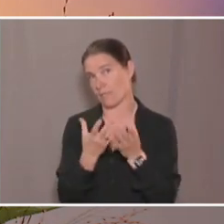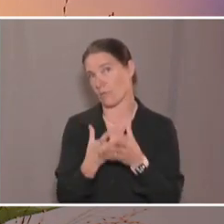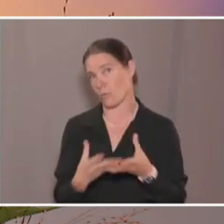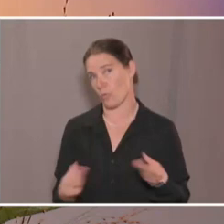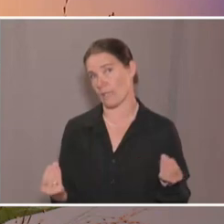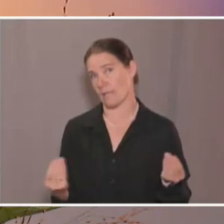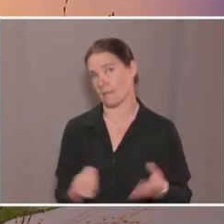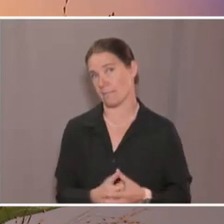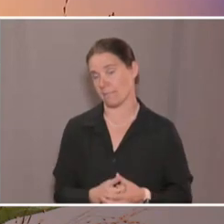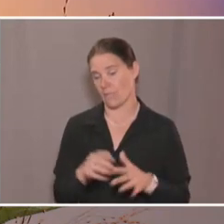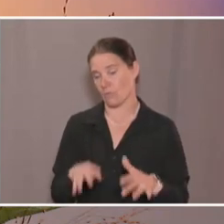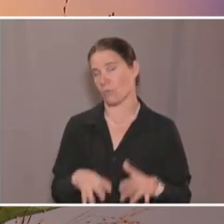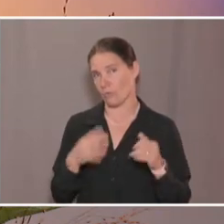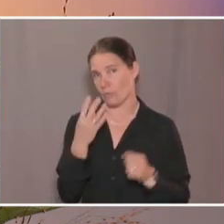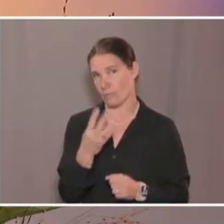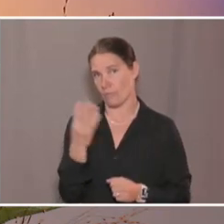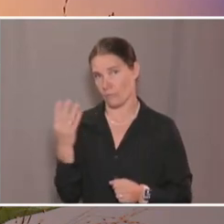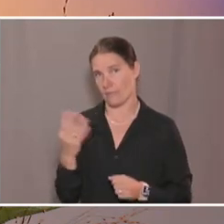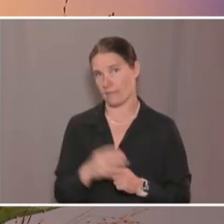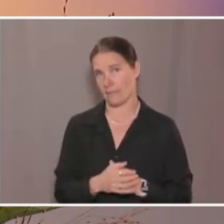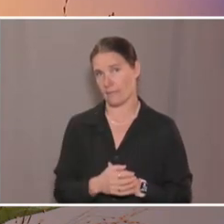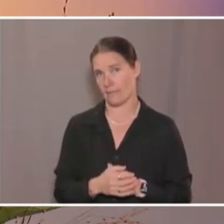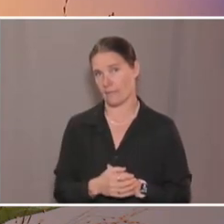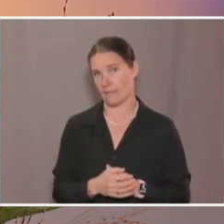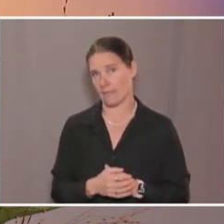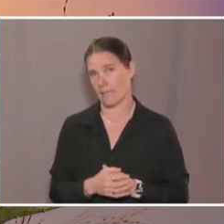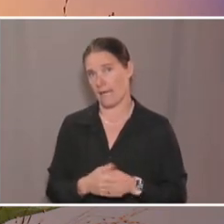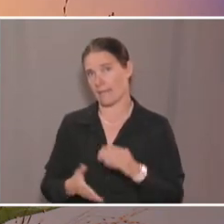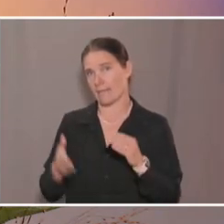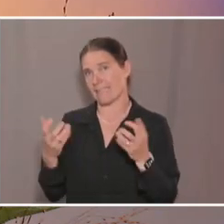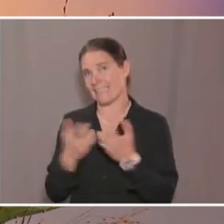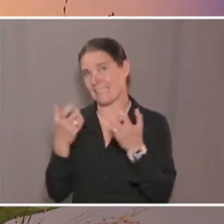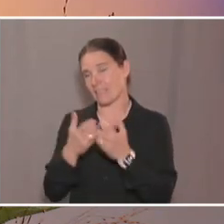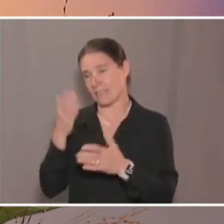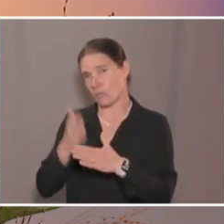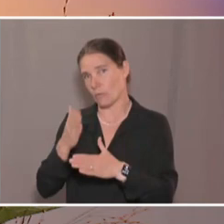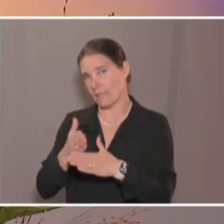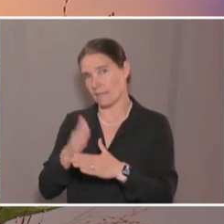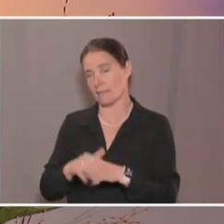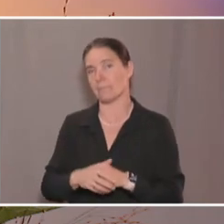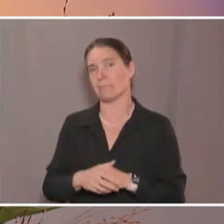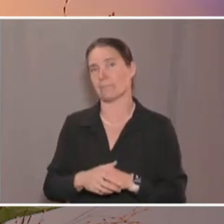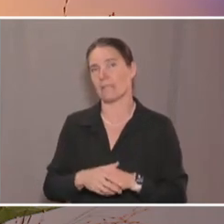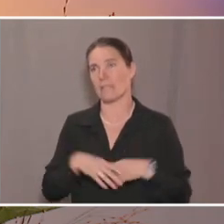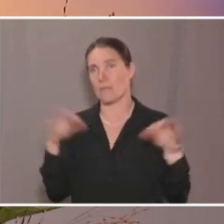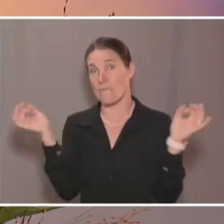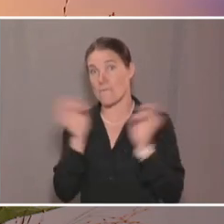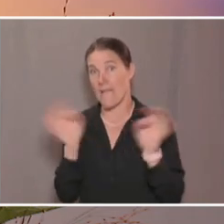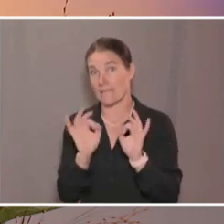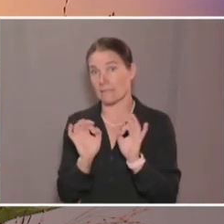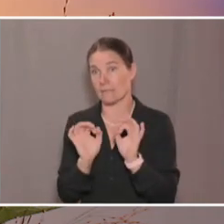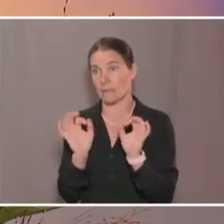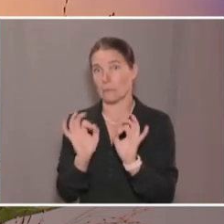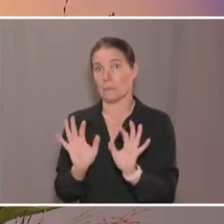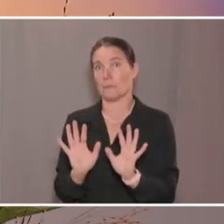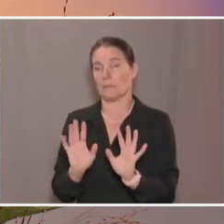Ende. Und 1944, im Finale von Krieg und Shoah, Zitat, die gefährlichste Bastion einer